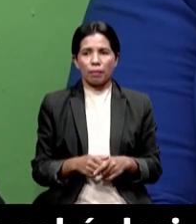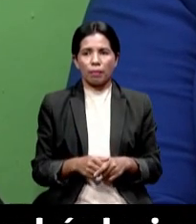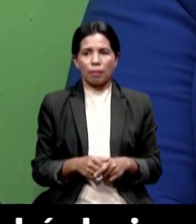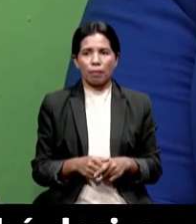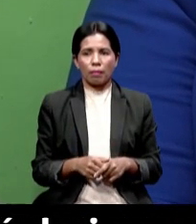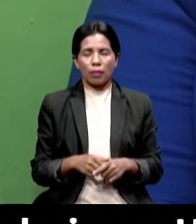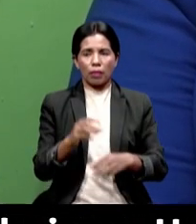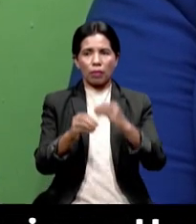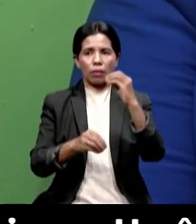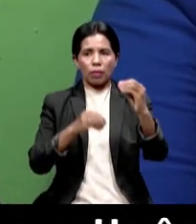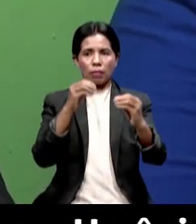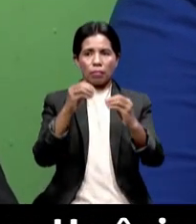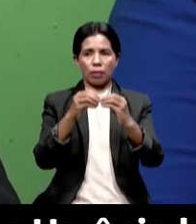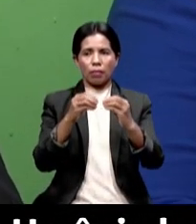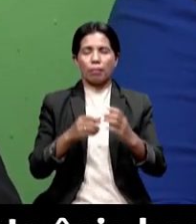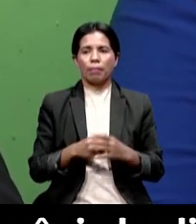kata ka